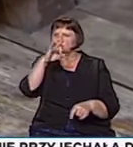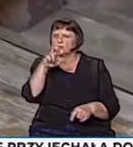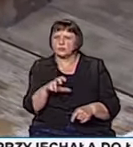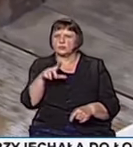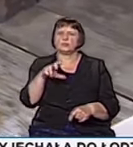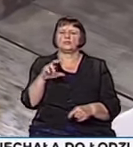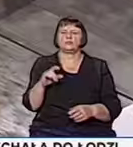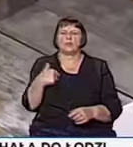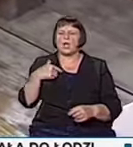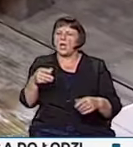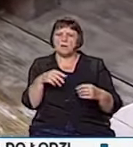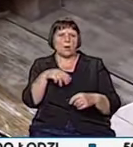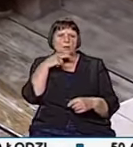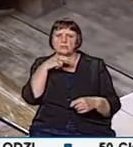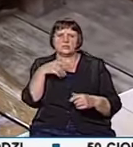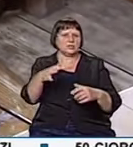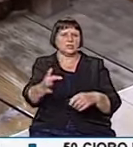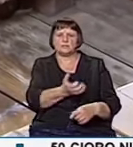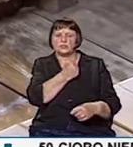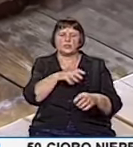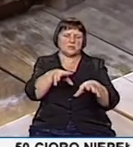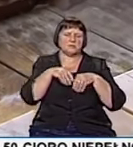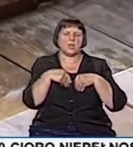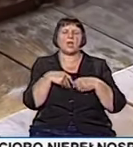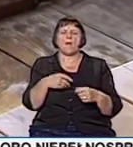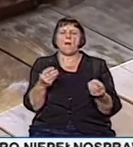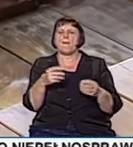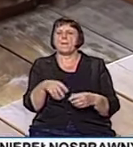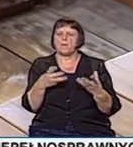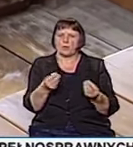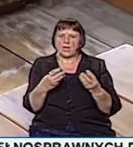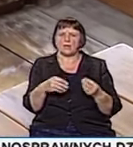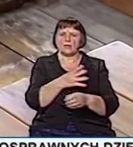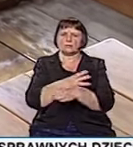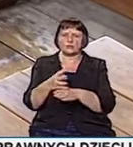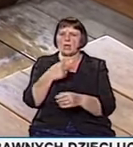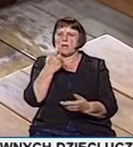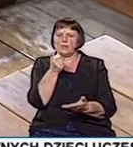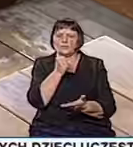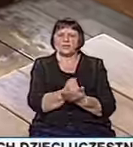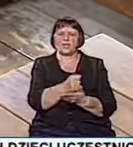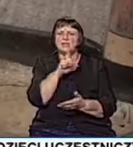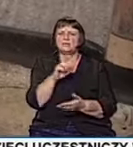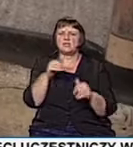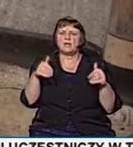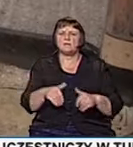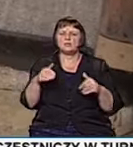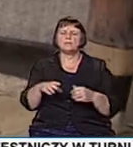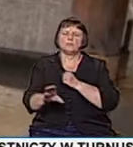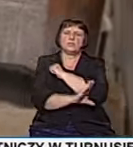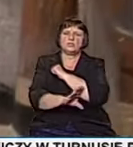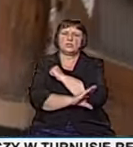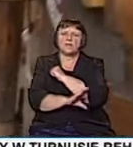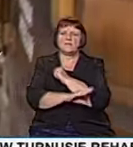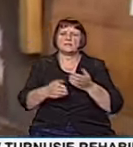bo do elewatora mokrego zboża nikt nie przyjmie. Więc ja potwierdziłem to, że rzeczywiście to może być drewniana